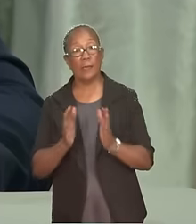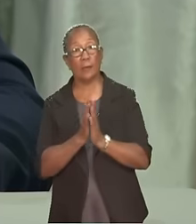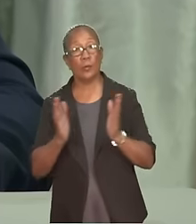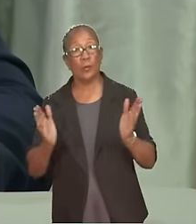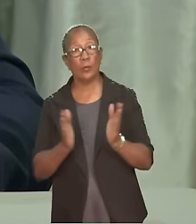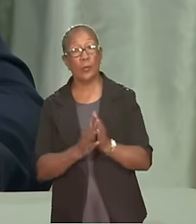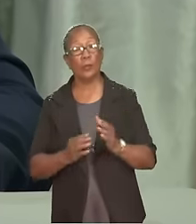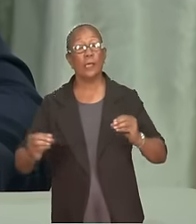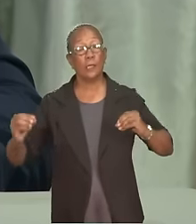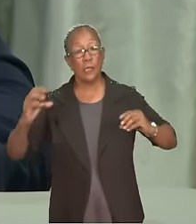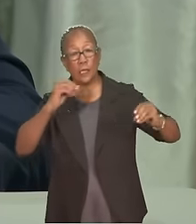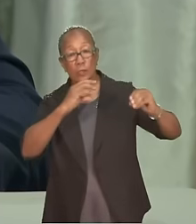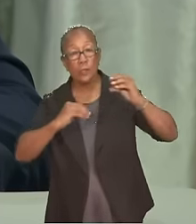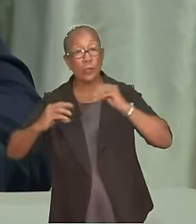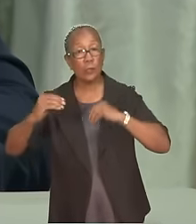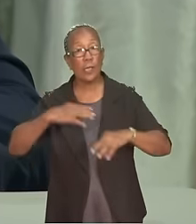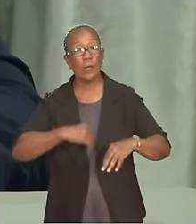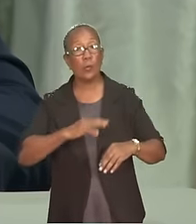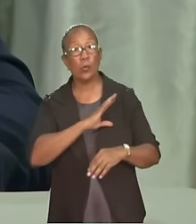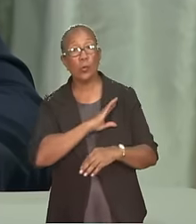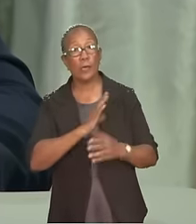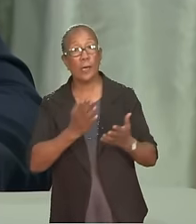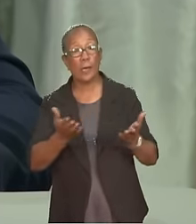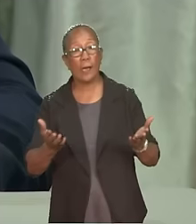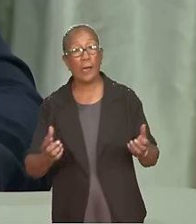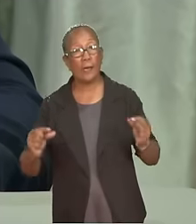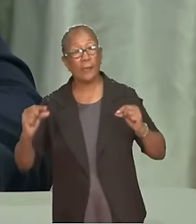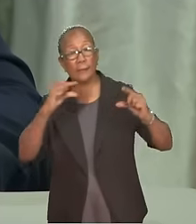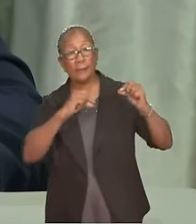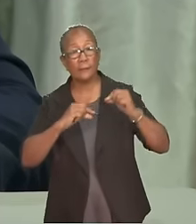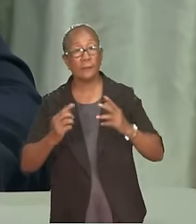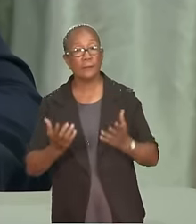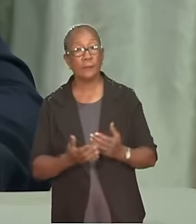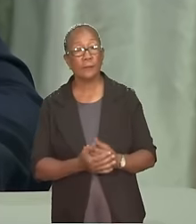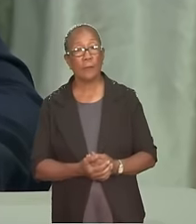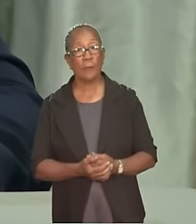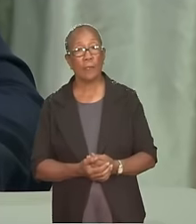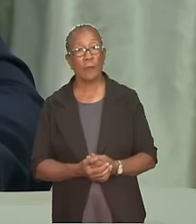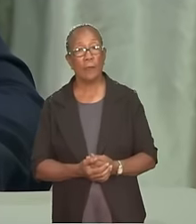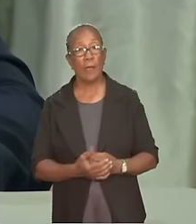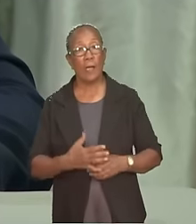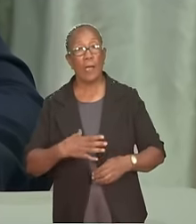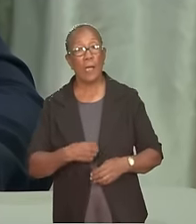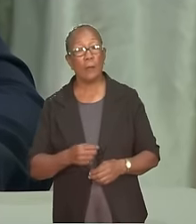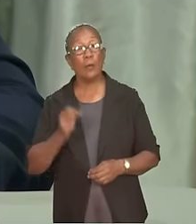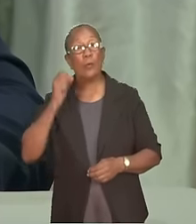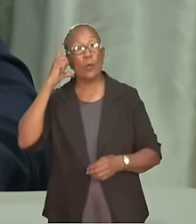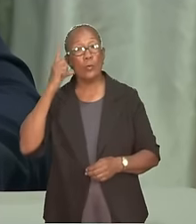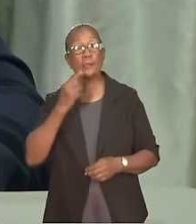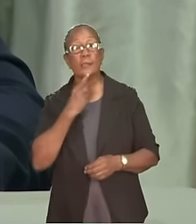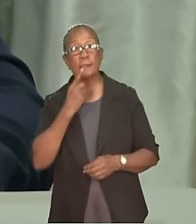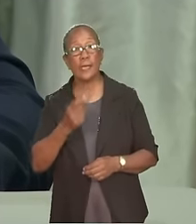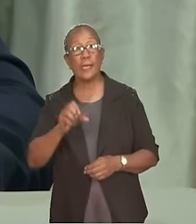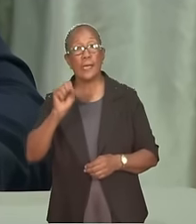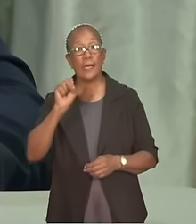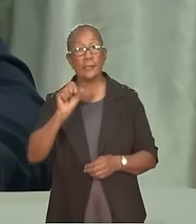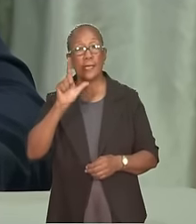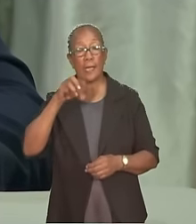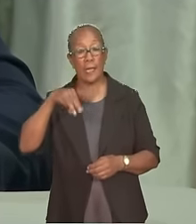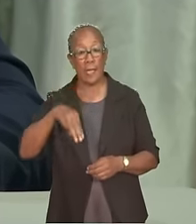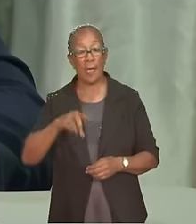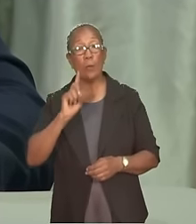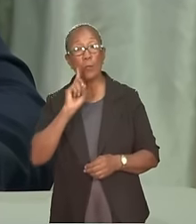geweest. Op verschillende momenten, in verschillende settings. We hebben bewust gezegd, SLM moeten behouden. Maar